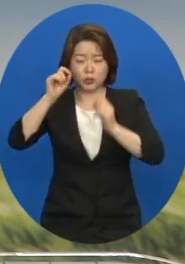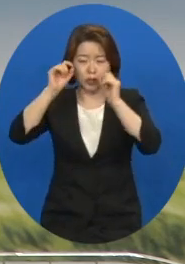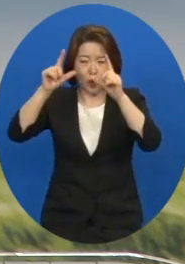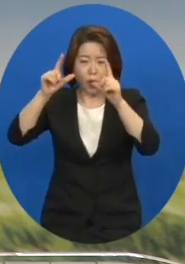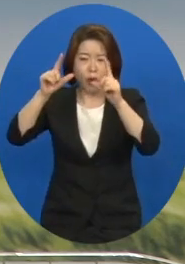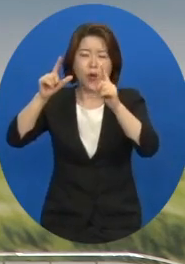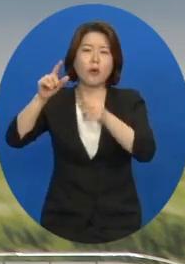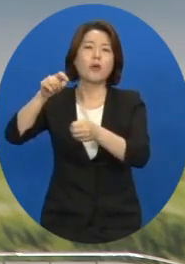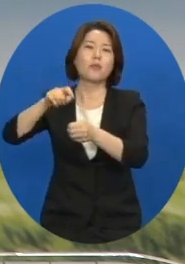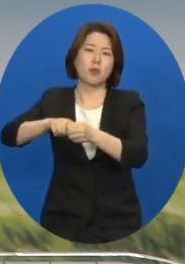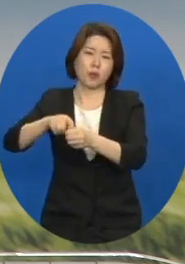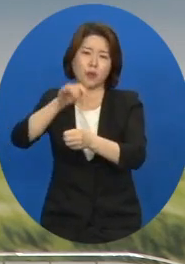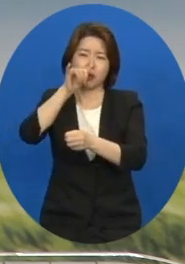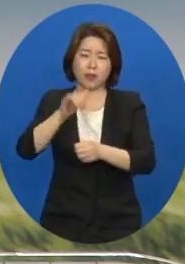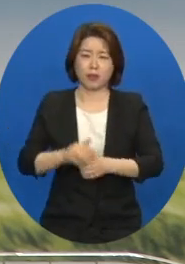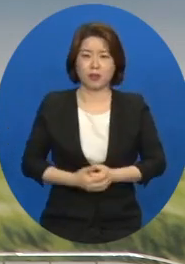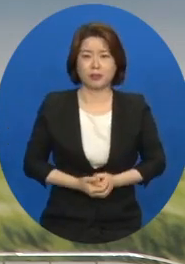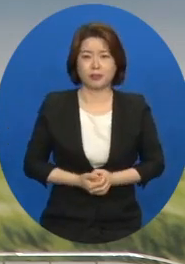하시는 겁니다.